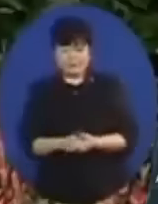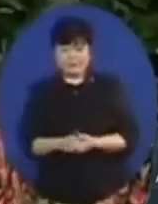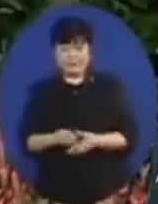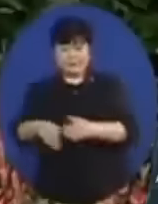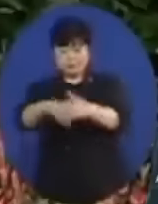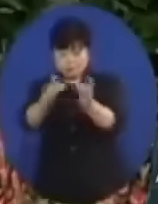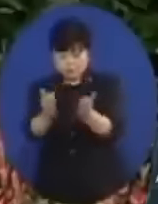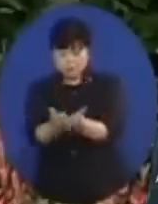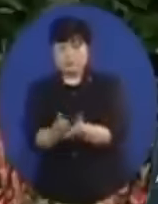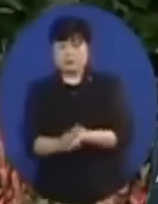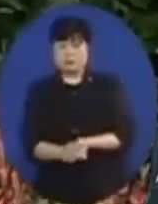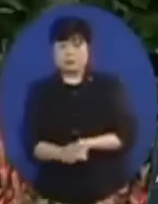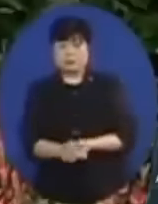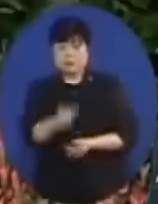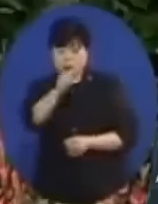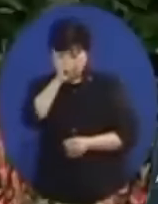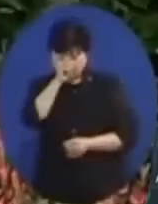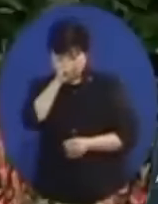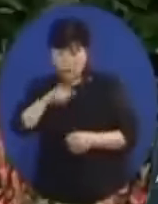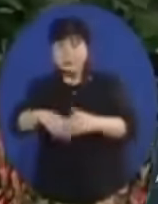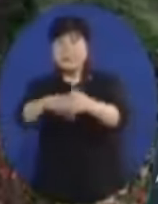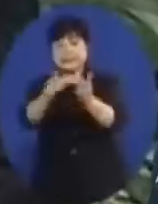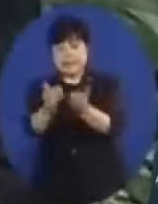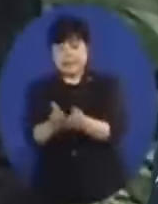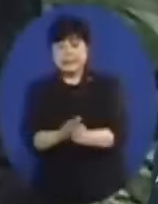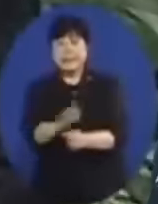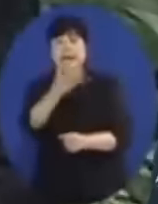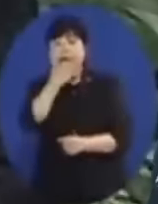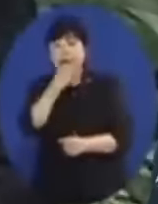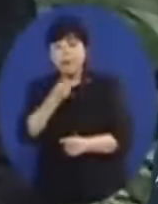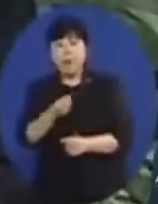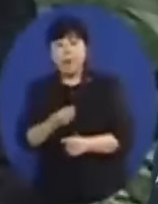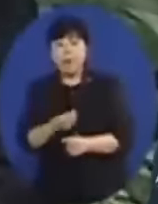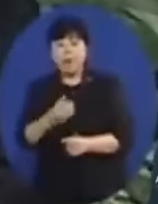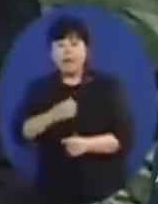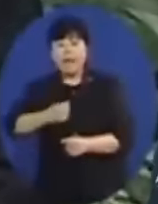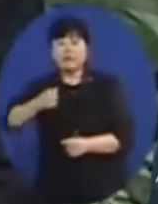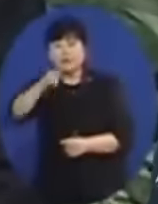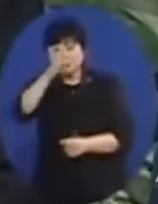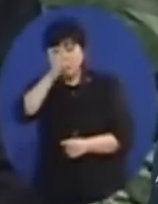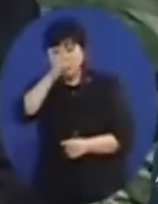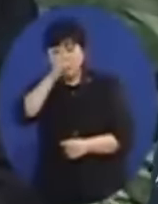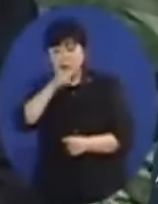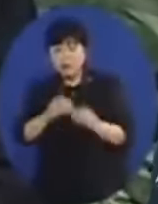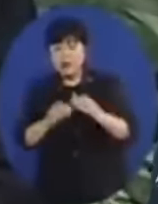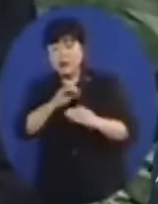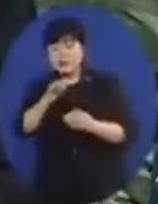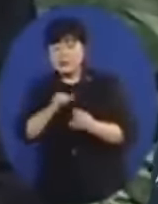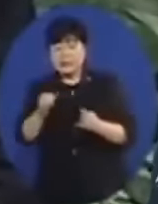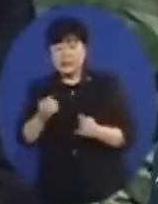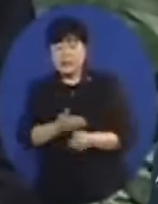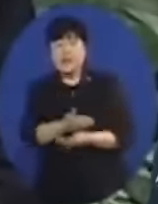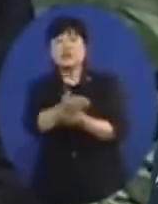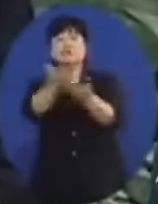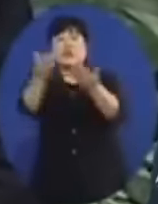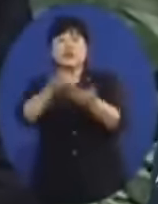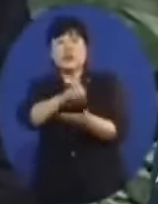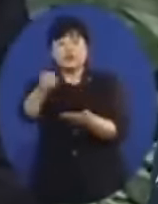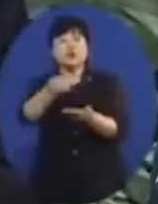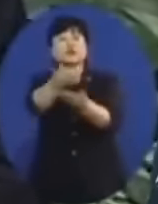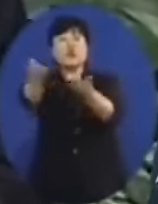운동, 이건 얼마나 좋은 운동인지 모릅니다. 사랑과 행복을 내가 가지고 있는 만큼 이웃 사람하고 나누면서